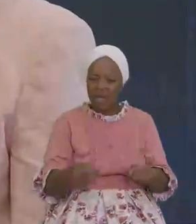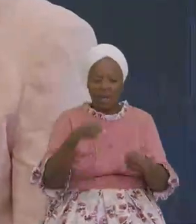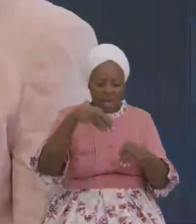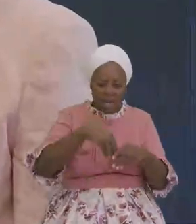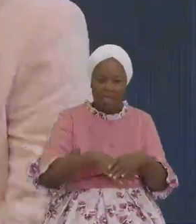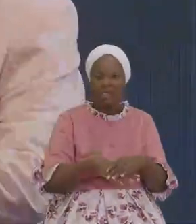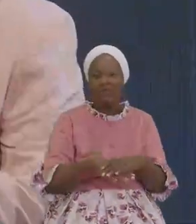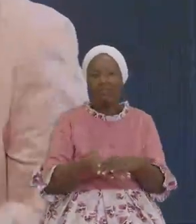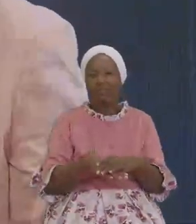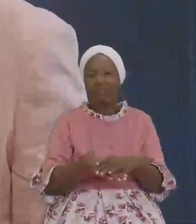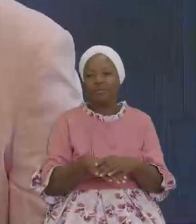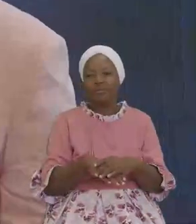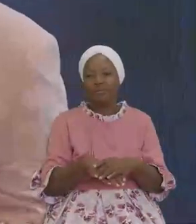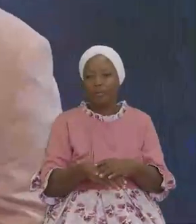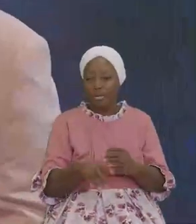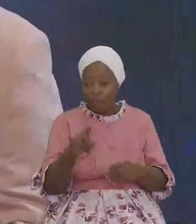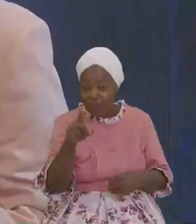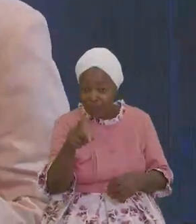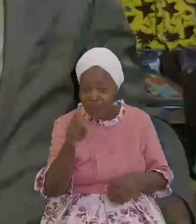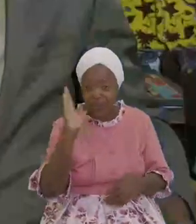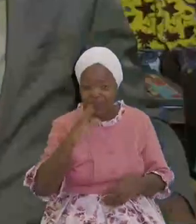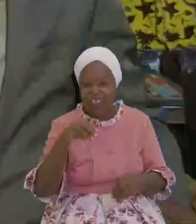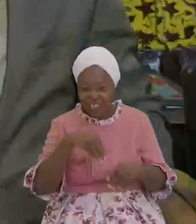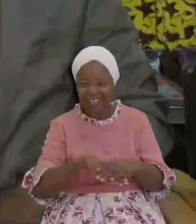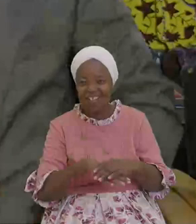Si quelconque peut entrer,